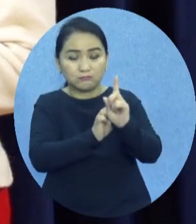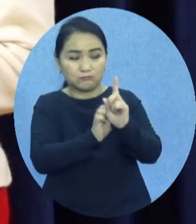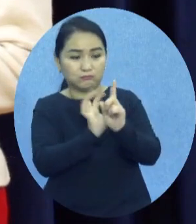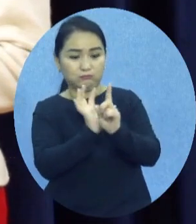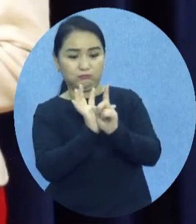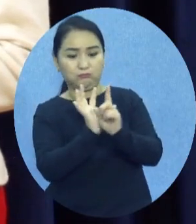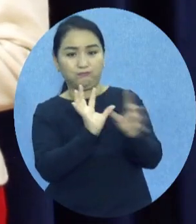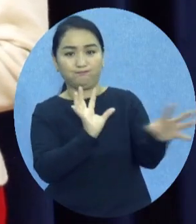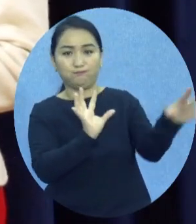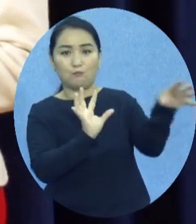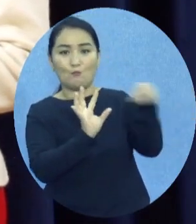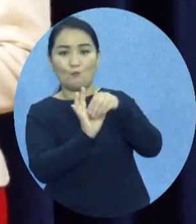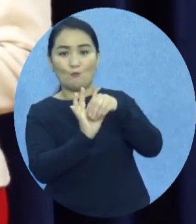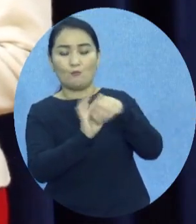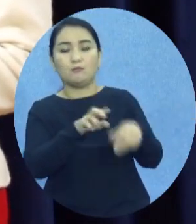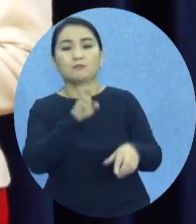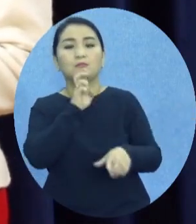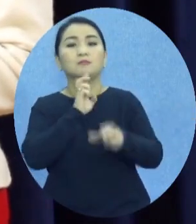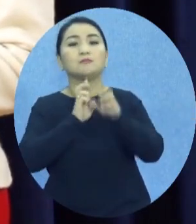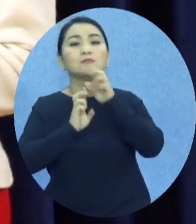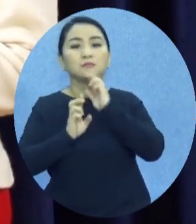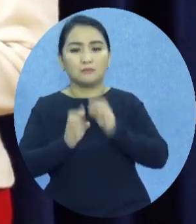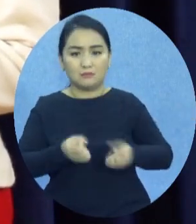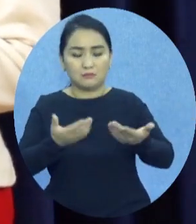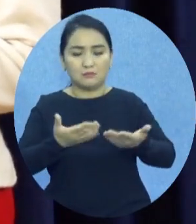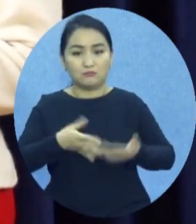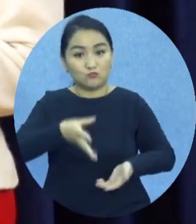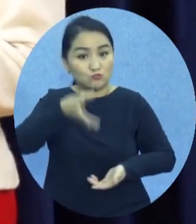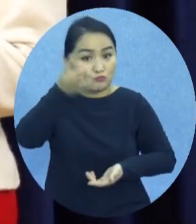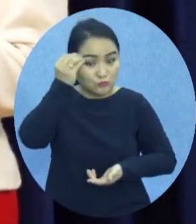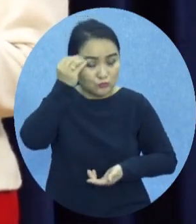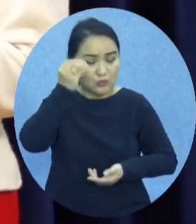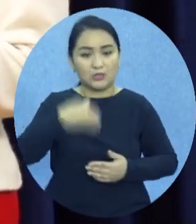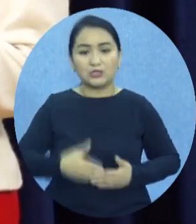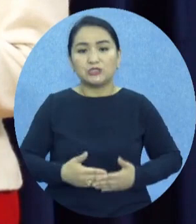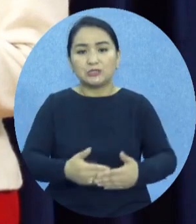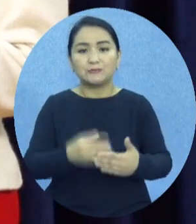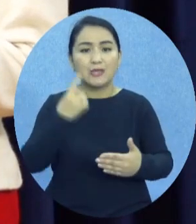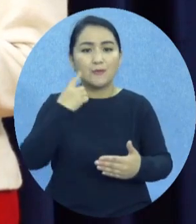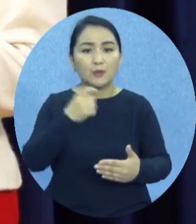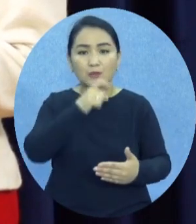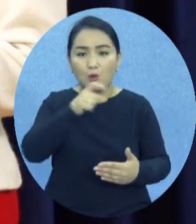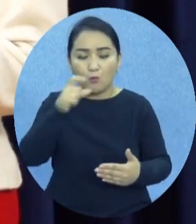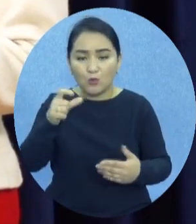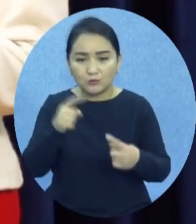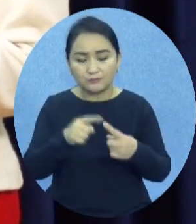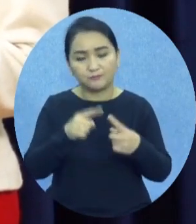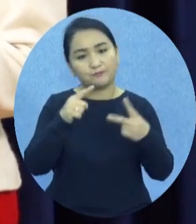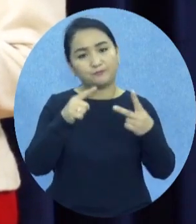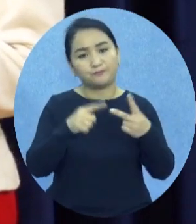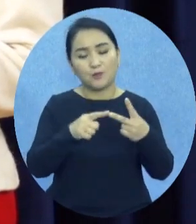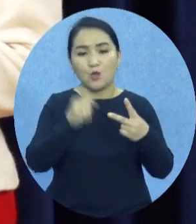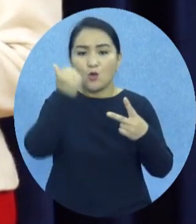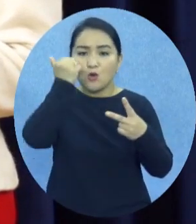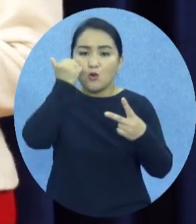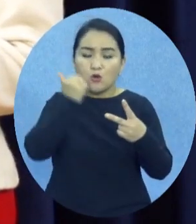байгаад байна. А тэр өвчлж байгаа хүмүүс дотор жирэмсэн хүмүүсүүд, хөл эсвэл өндөр настай